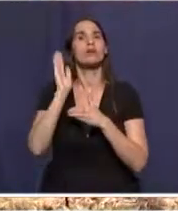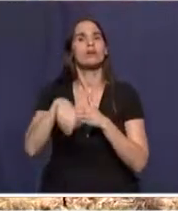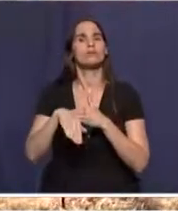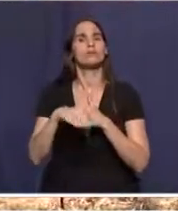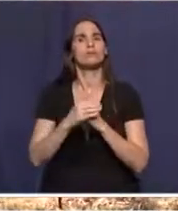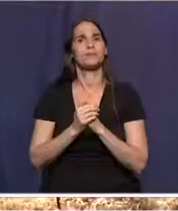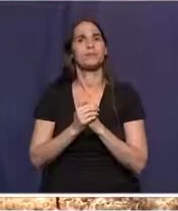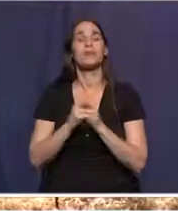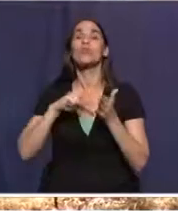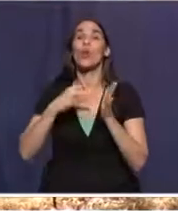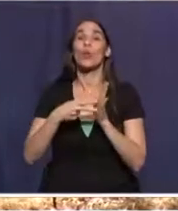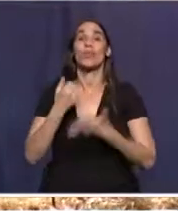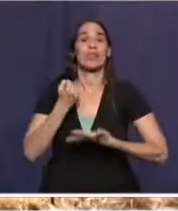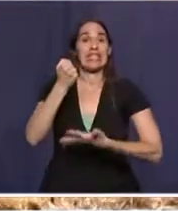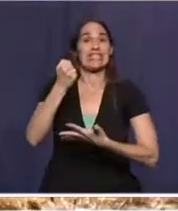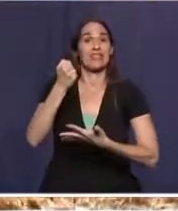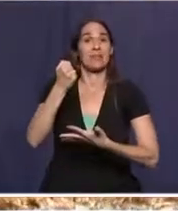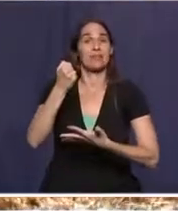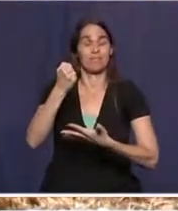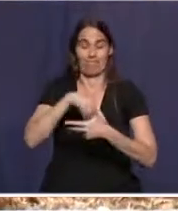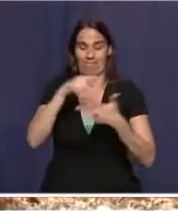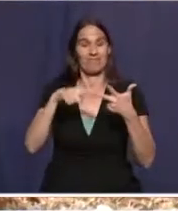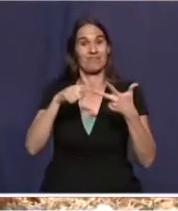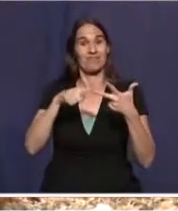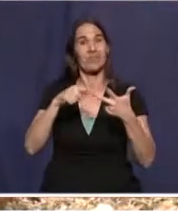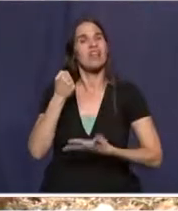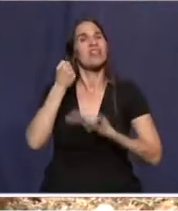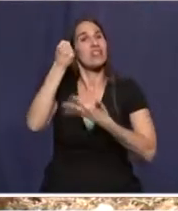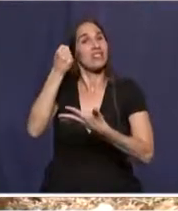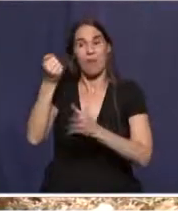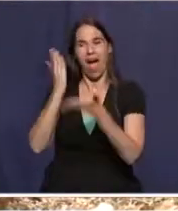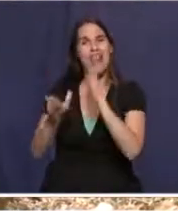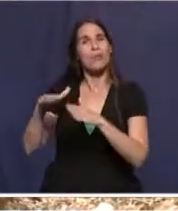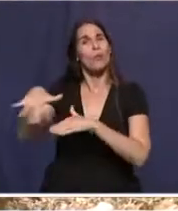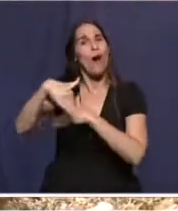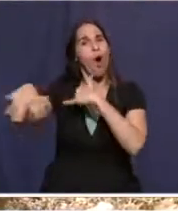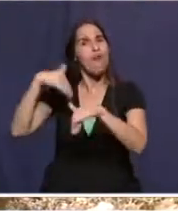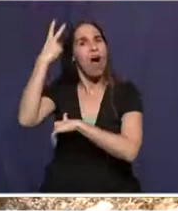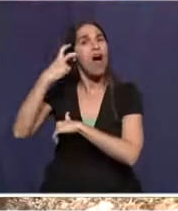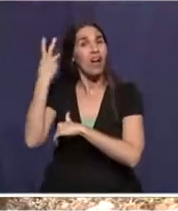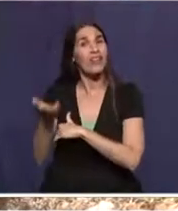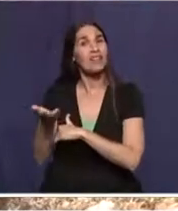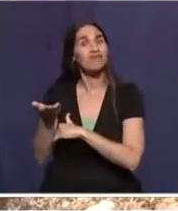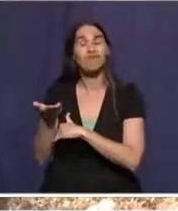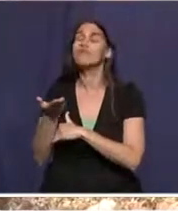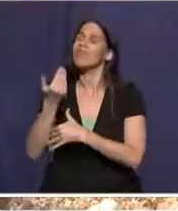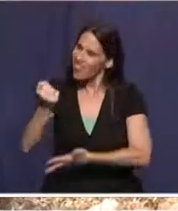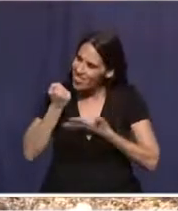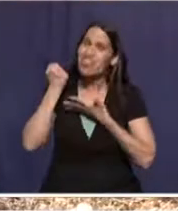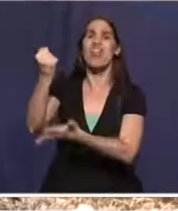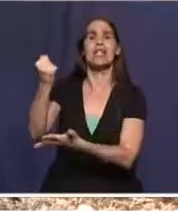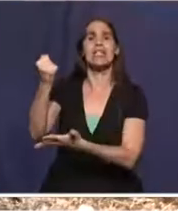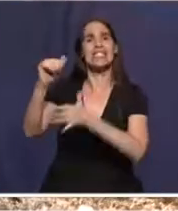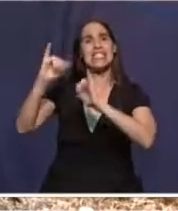תוכניות תקציביים. דיברו על תקציבים לאלימות ברחוב הערבי, שיהיו התקציבים האלה.